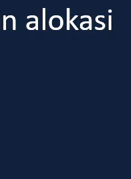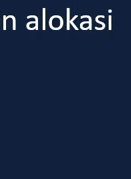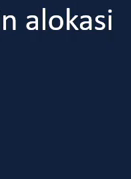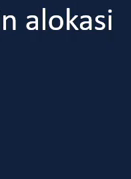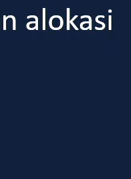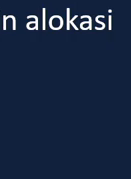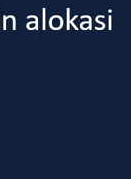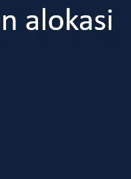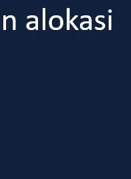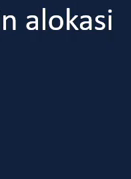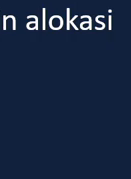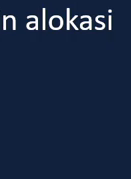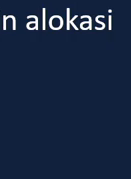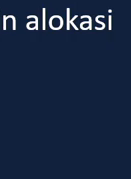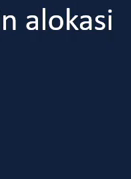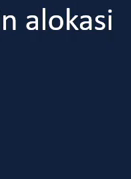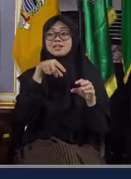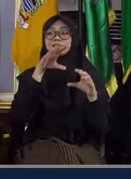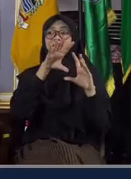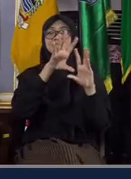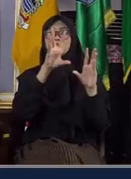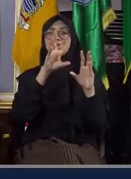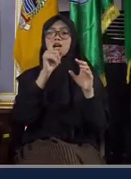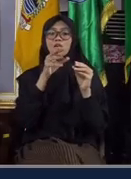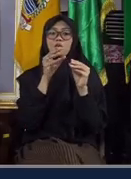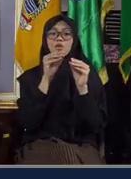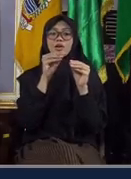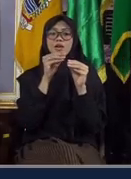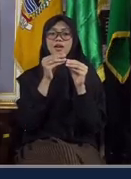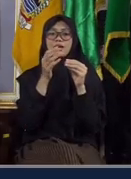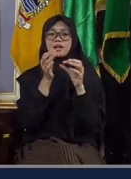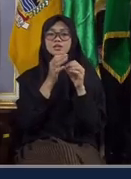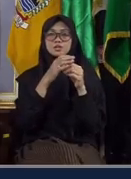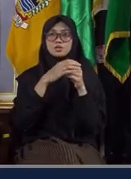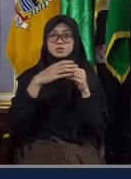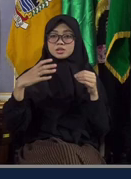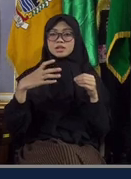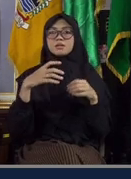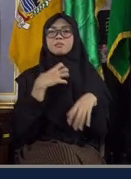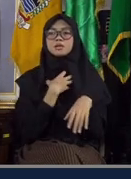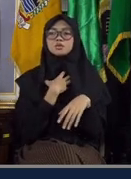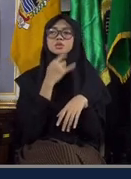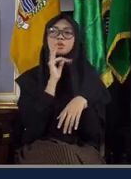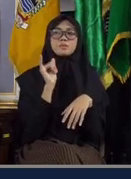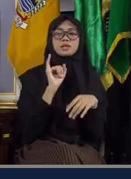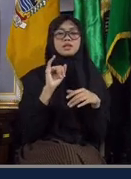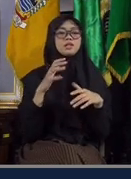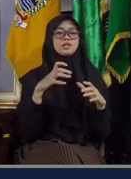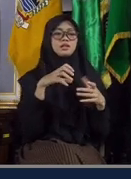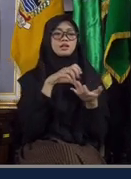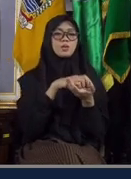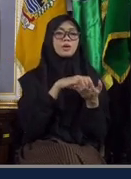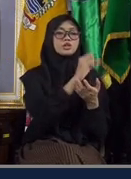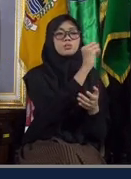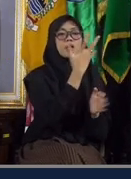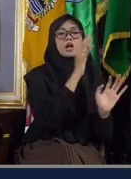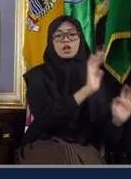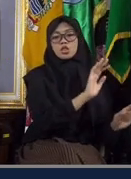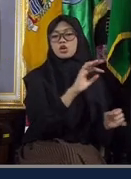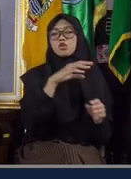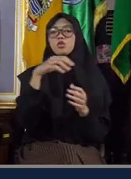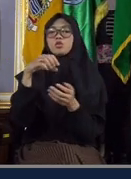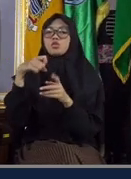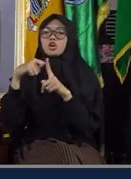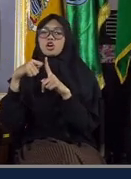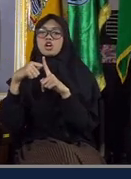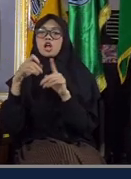kalau eksklusif kita akan berbicara hanya Kabupaten Semarang saja hanya berbicara Demak saja tidak Ayo kita